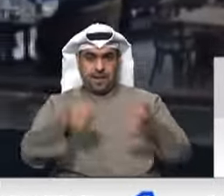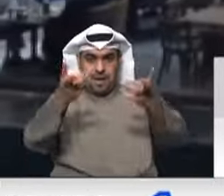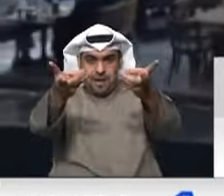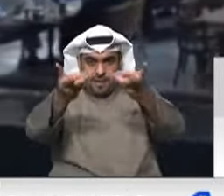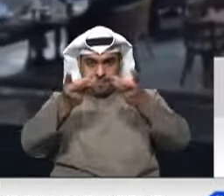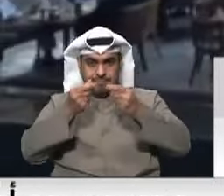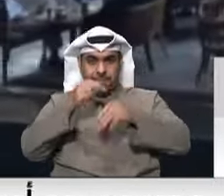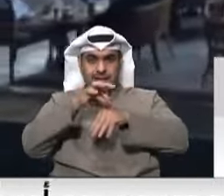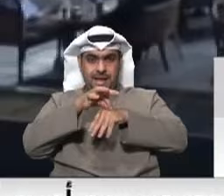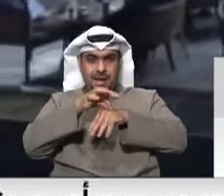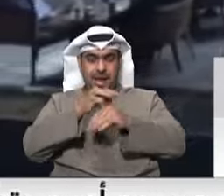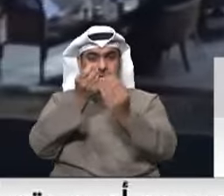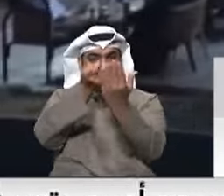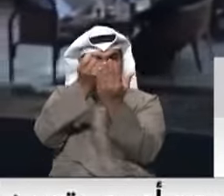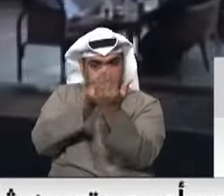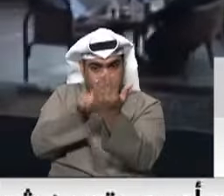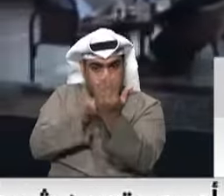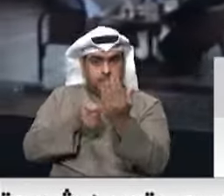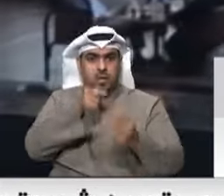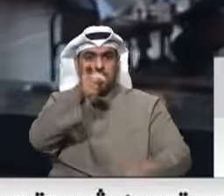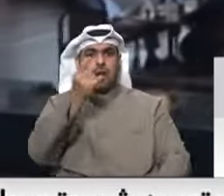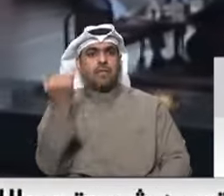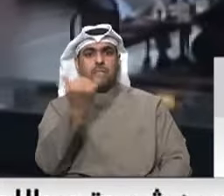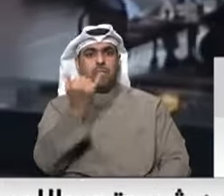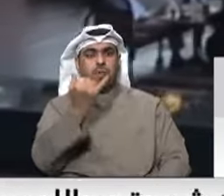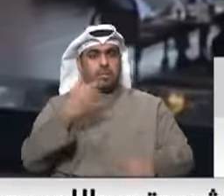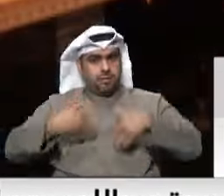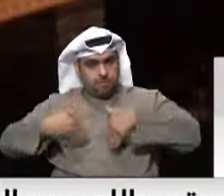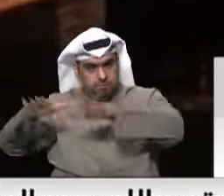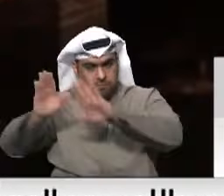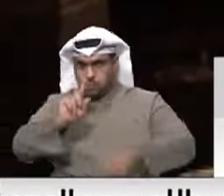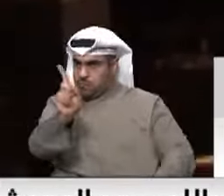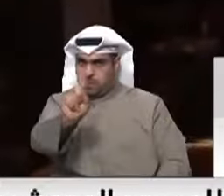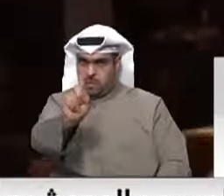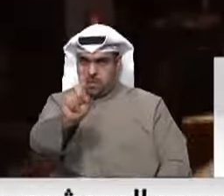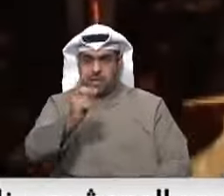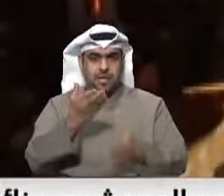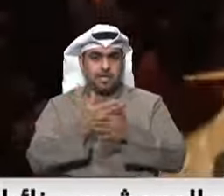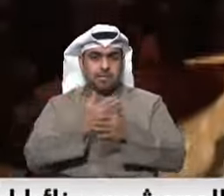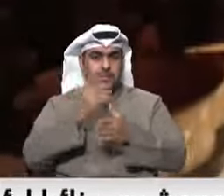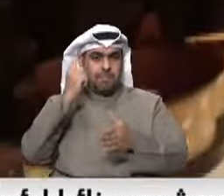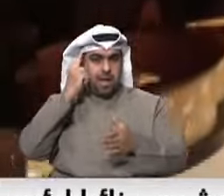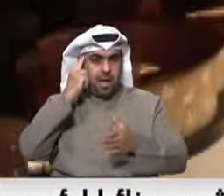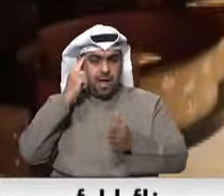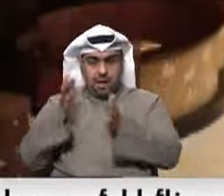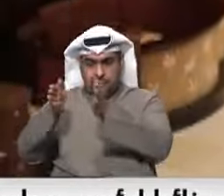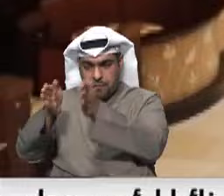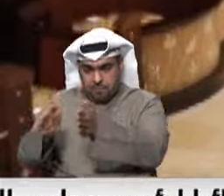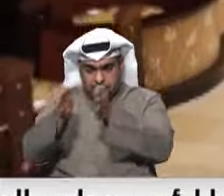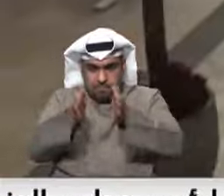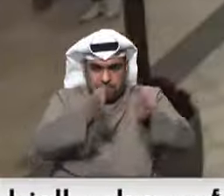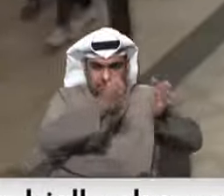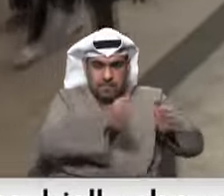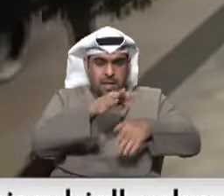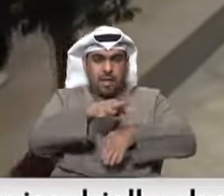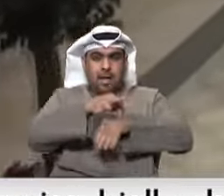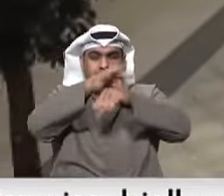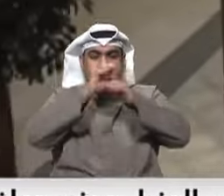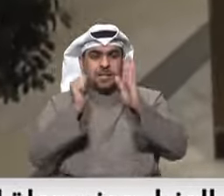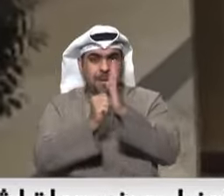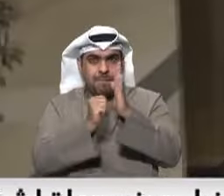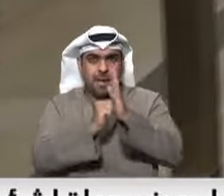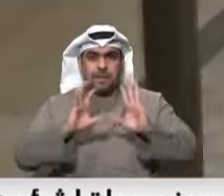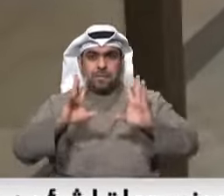غير الممكن الاستغناء عنه لكونه يقدم معلومات دقيقه عن التوزيع الجغرافي للسكان وعلى اساسه يتم وضع الخطط